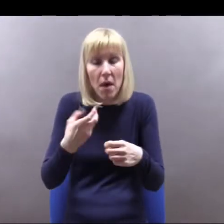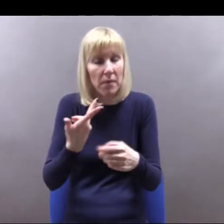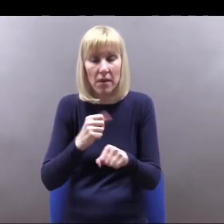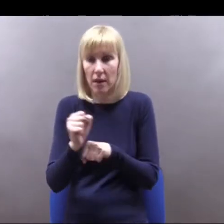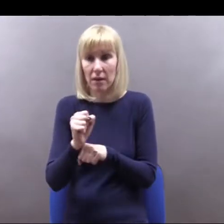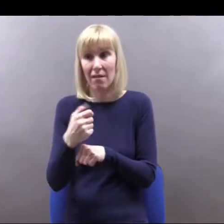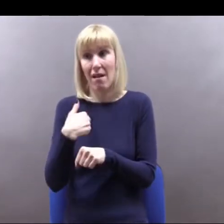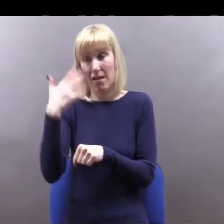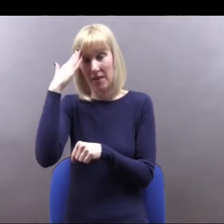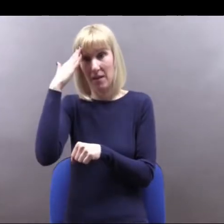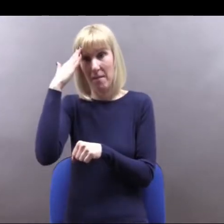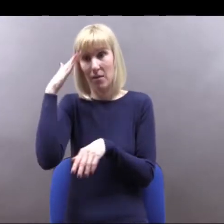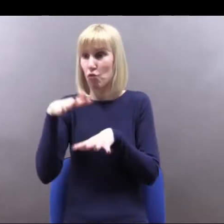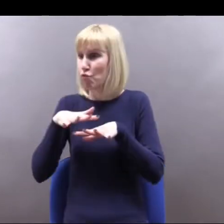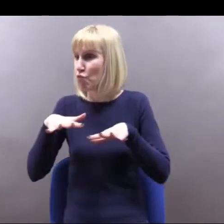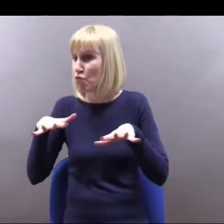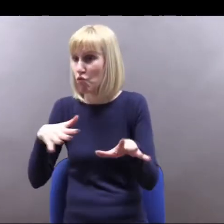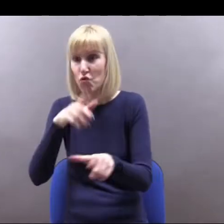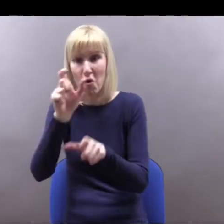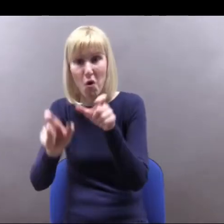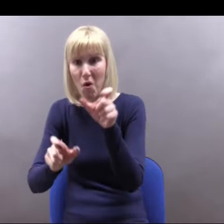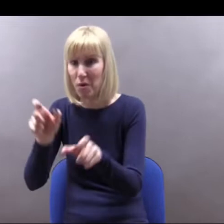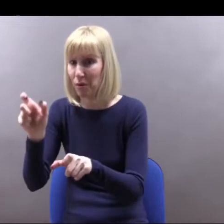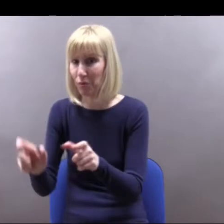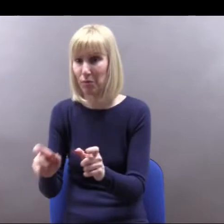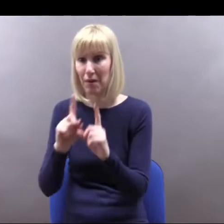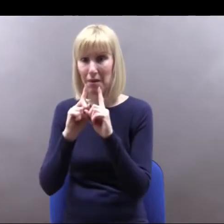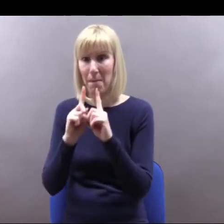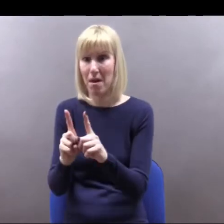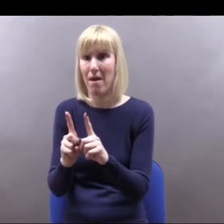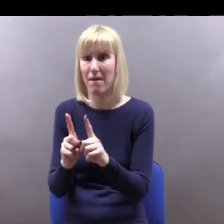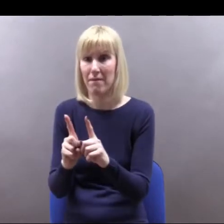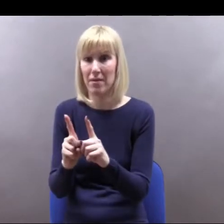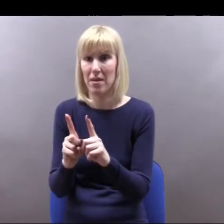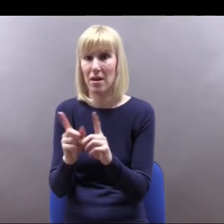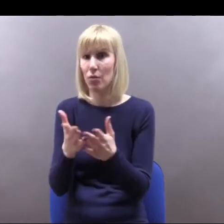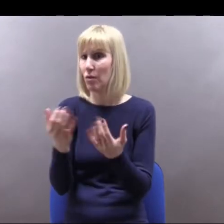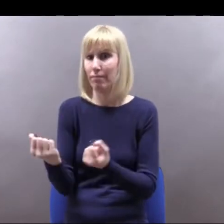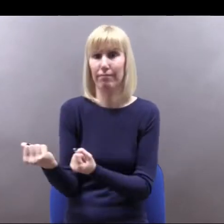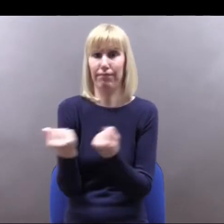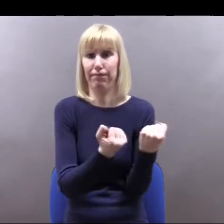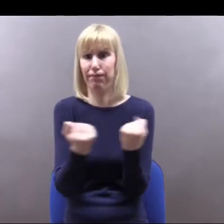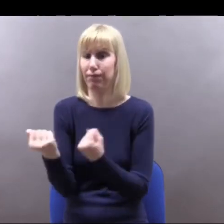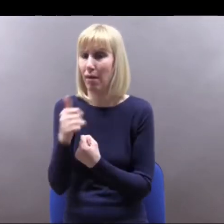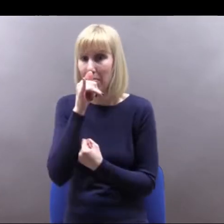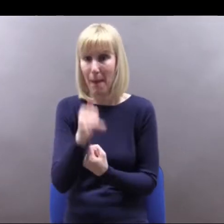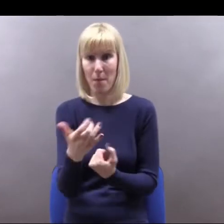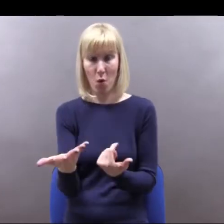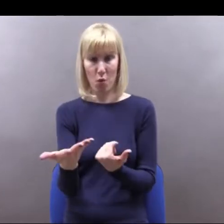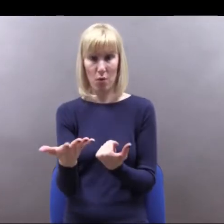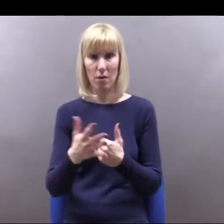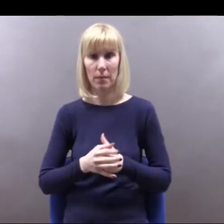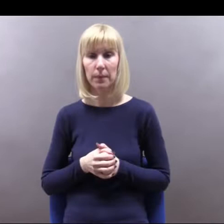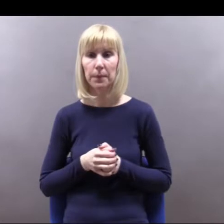taki wózek nie jest dla mnie problemem, ale znam wiele osób wśród swoich znajomych, którzy nie są w stanie się w ten